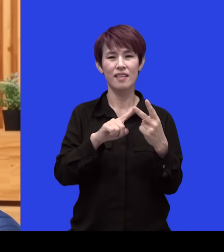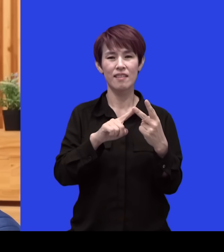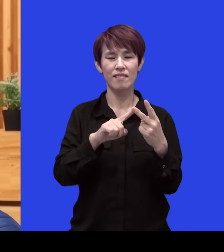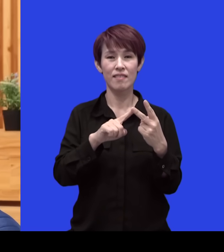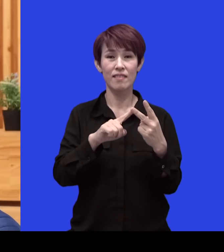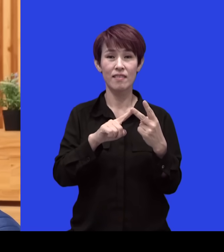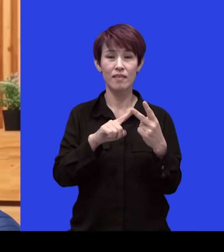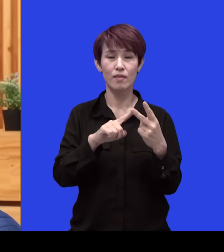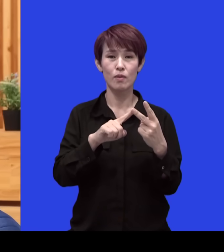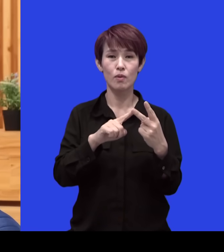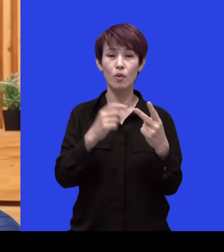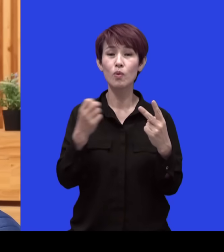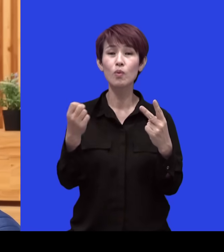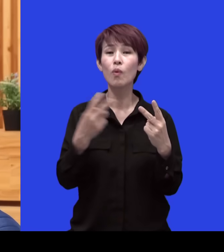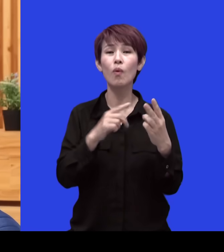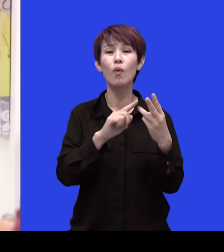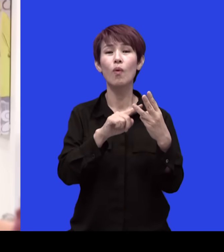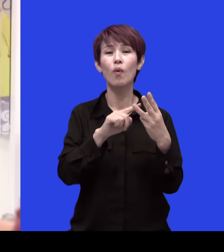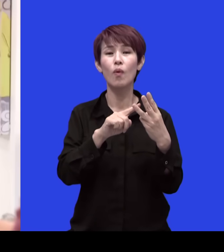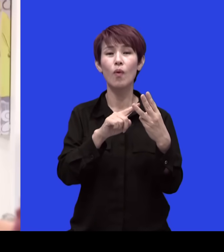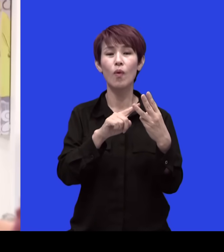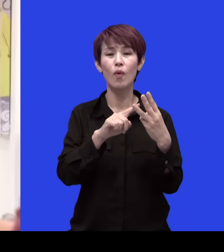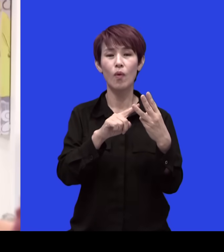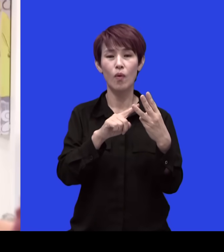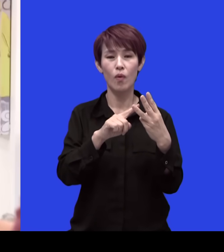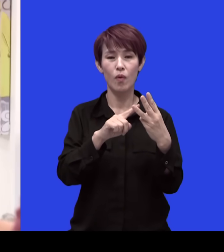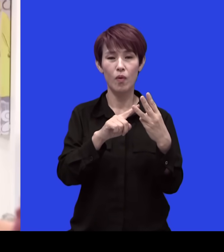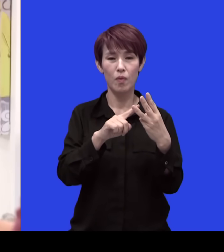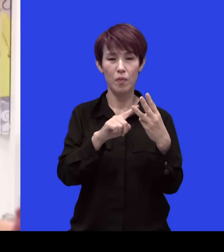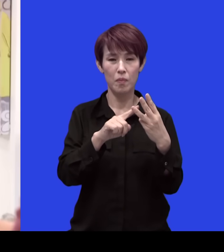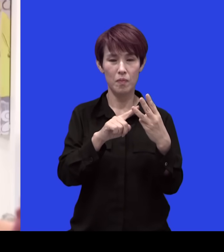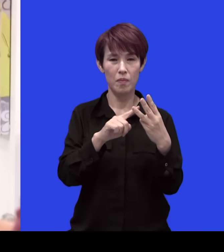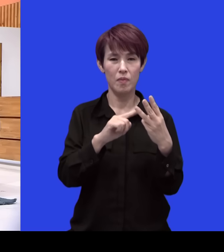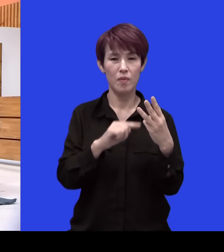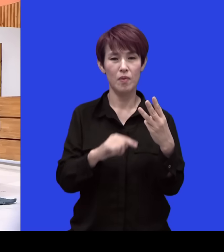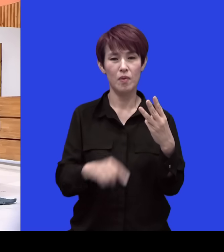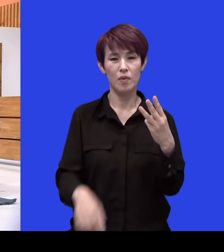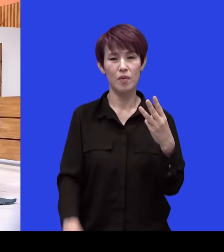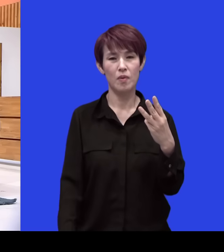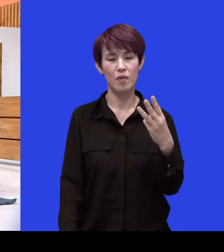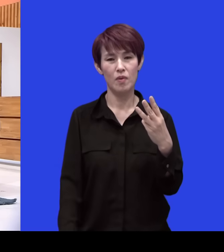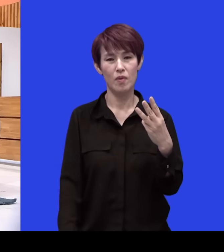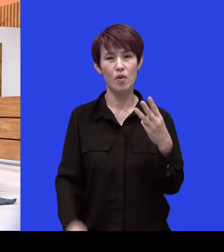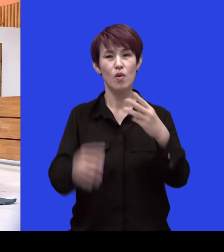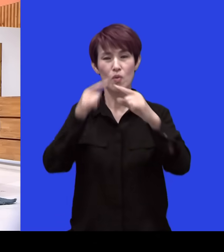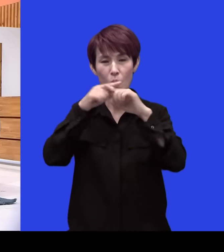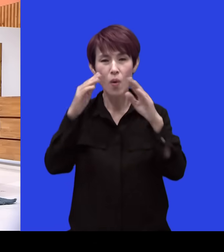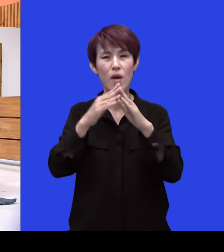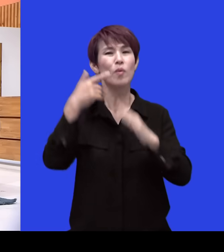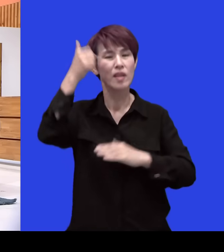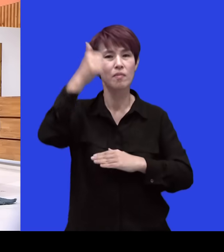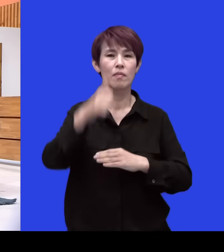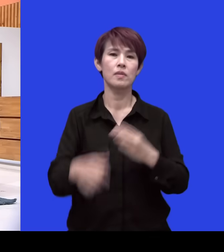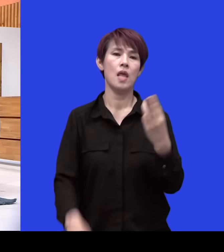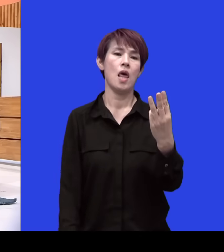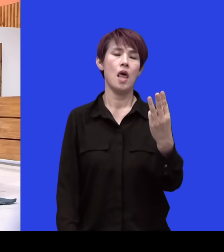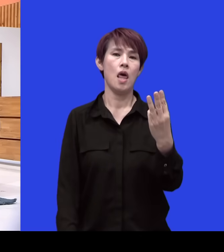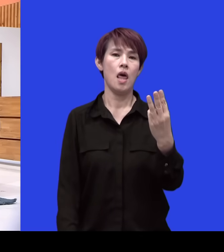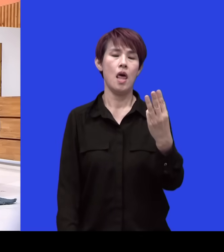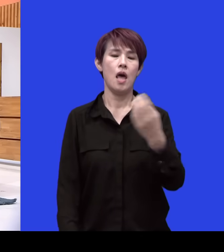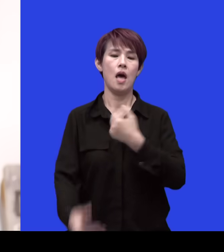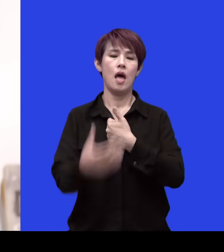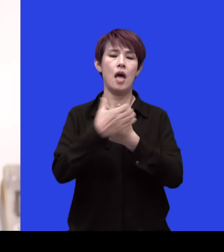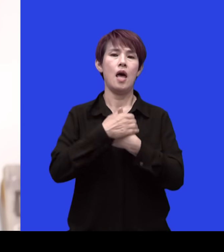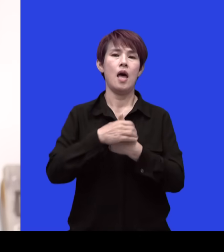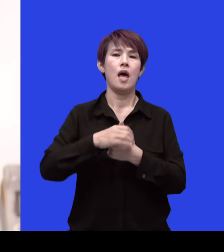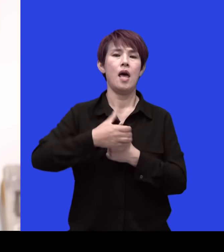군대 군인이죠 또. 근무해야지. 예. 야간에 신학교 다녀야지. 예. 교회 예배도 교회까지 드려야지. 그 1인 3역이라고 그랬는데